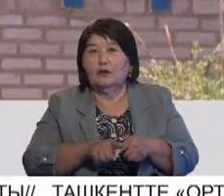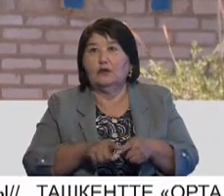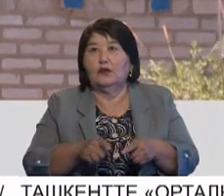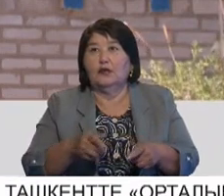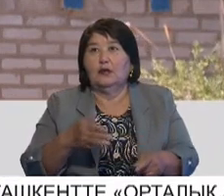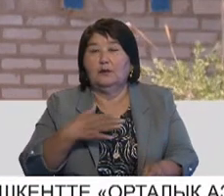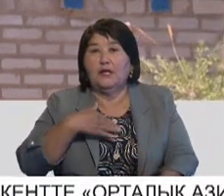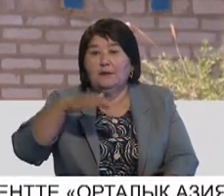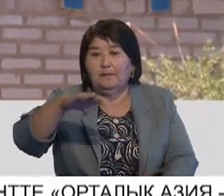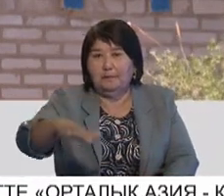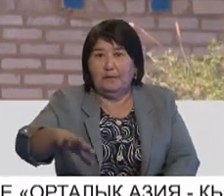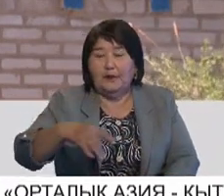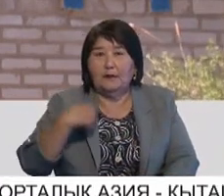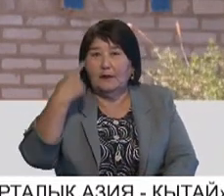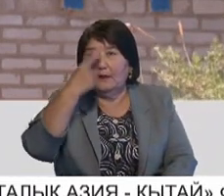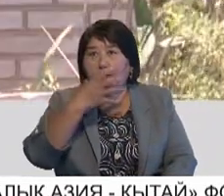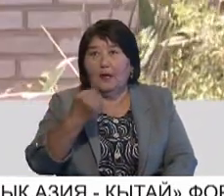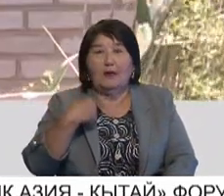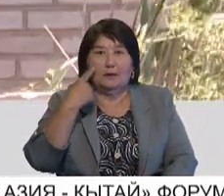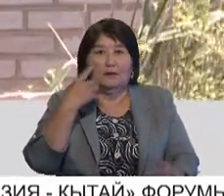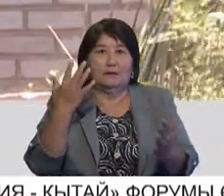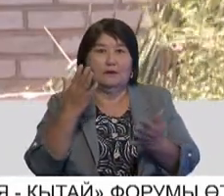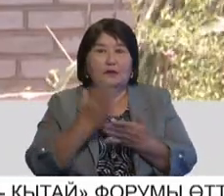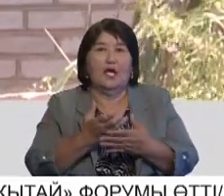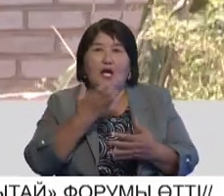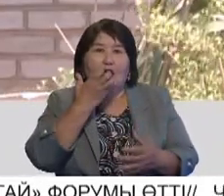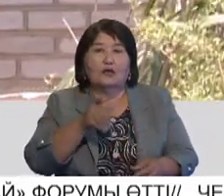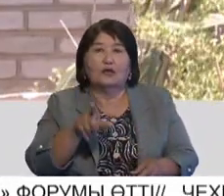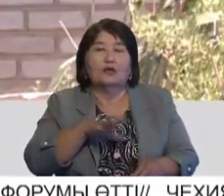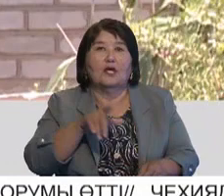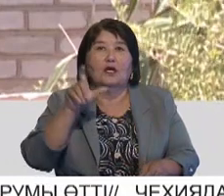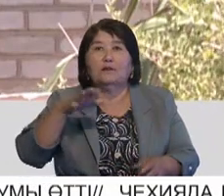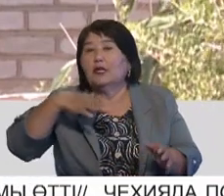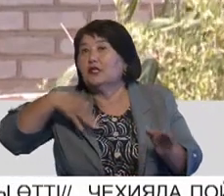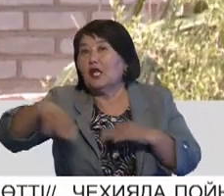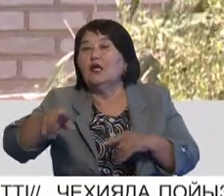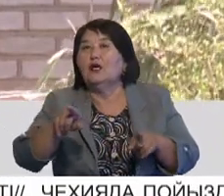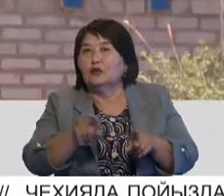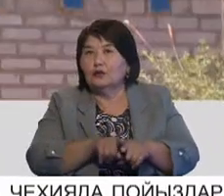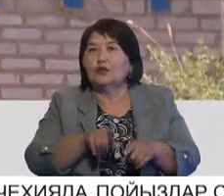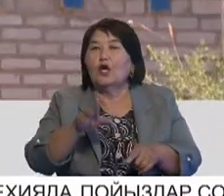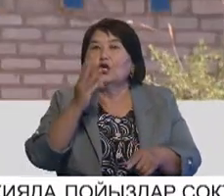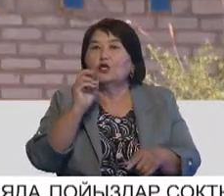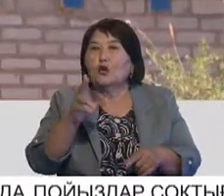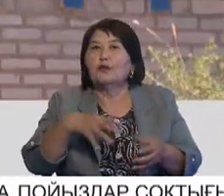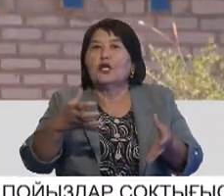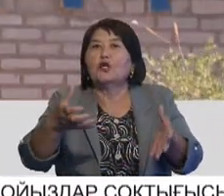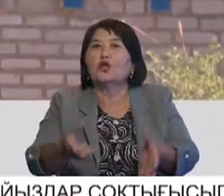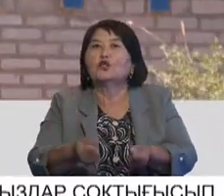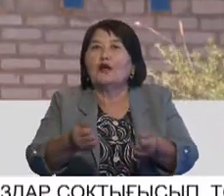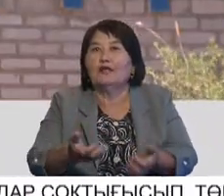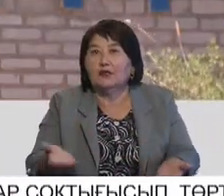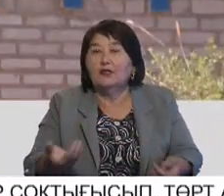мен кітай бала болсам да мына бетімде әлі күнге дейін тұр сол қызу. Сонан шыдамай ана кісілер далаға шықты. Сонда да далаға шығып шоқпен бірге ұстап жатыр